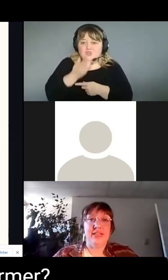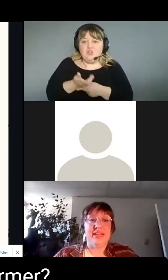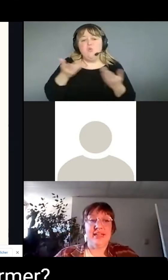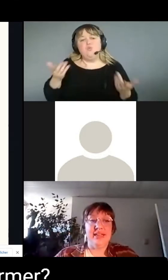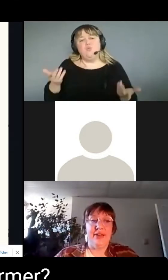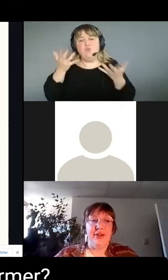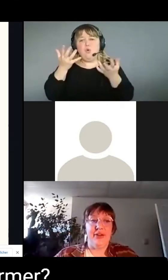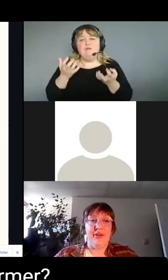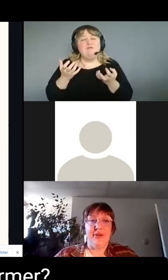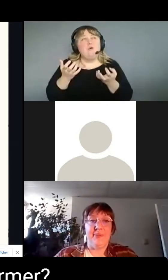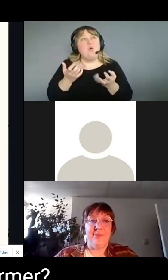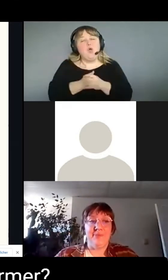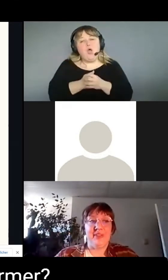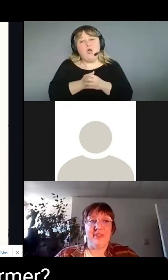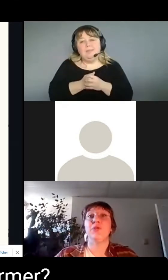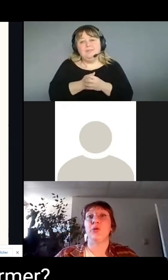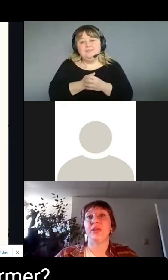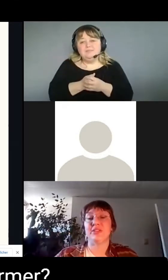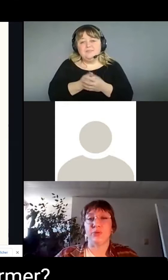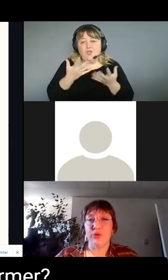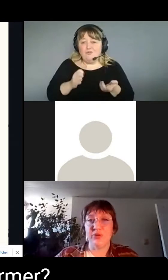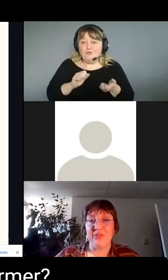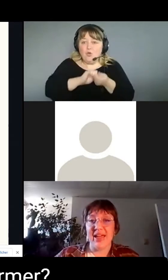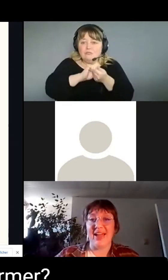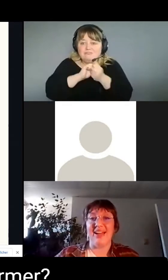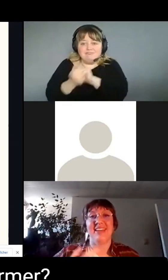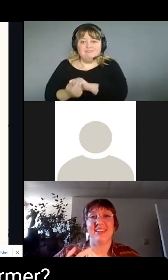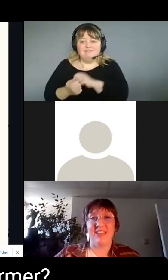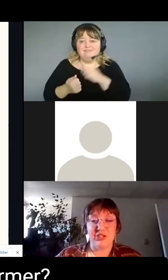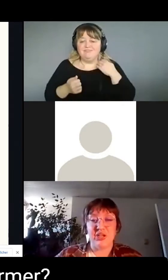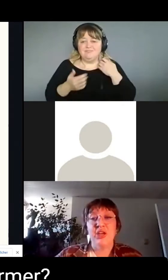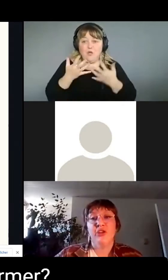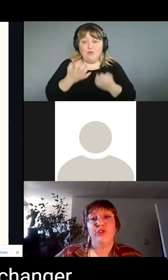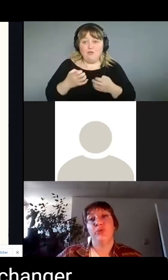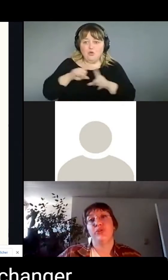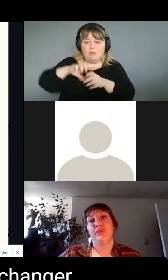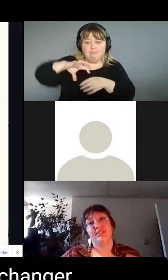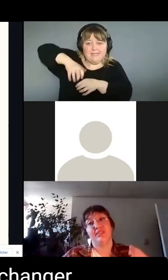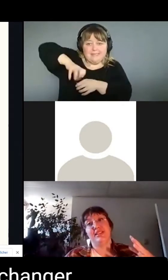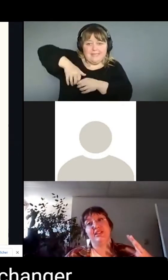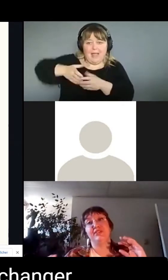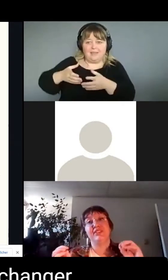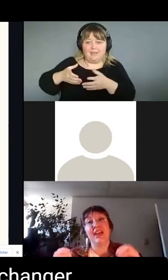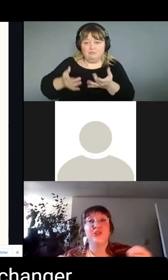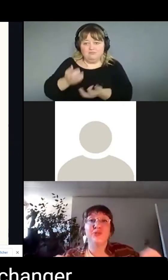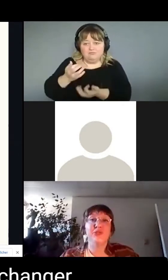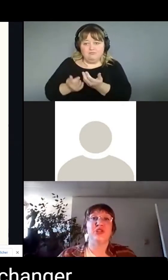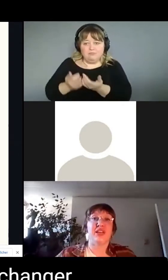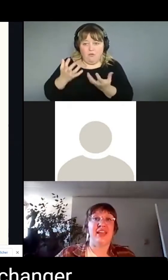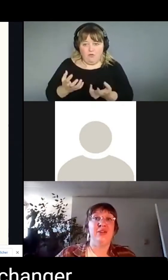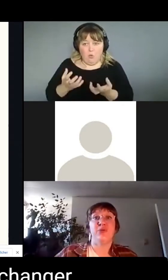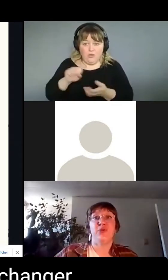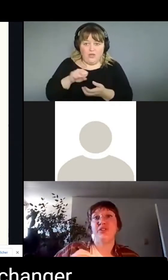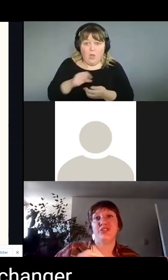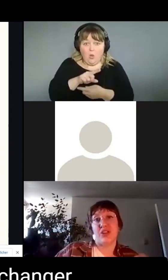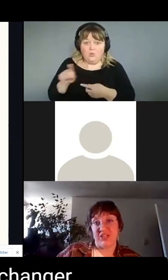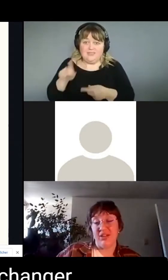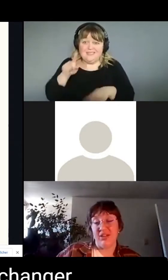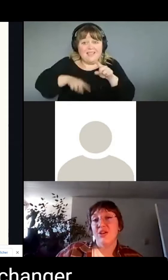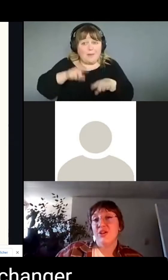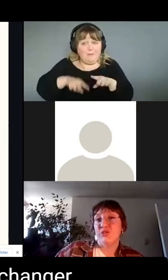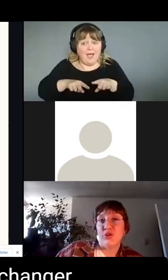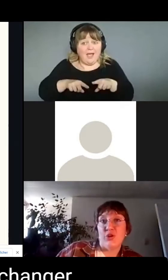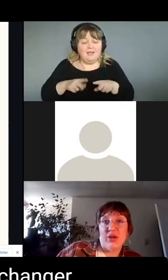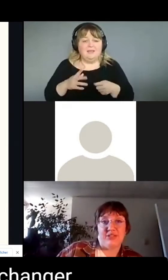veut les transformer? Est-ce qu'on veut les faire en canage? Donc, le temps de vie au jardin va